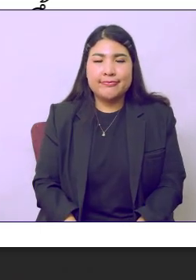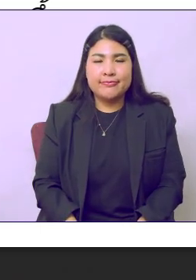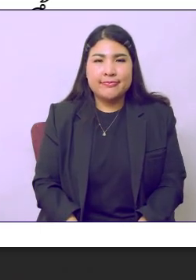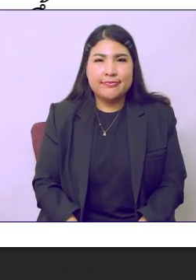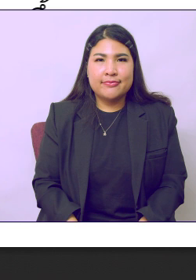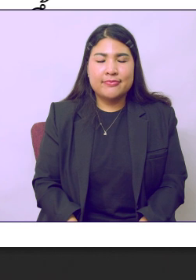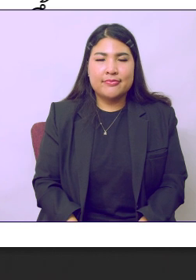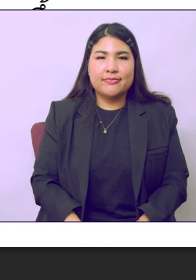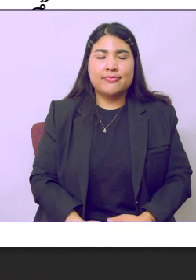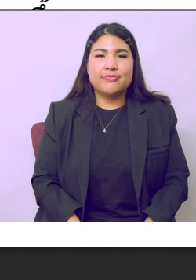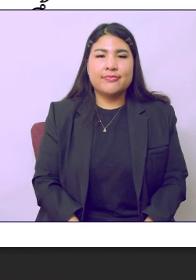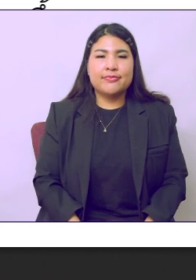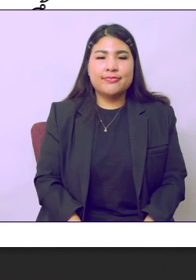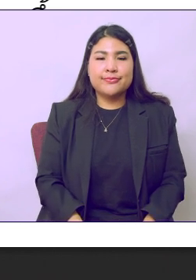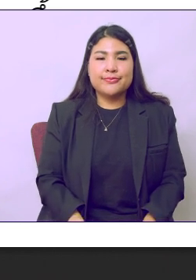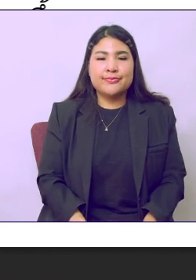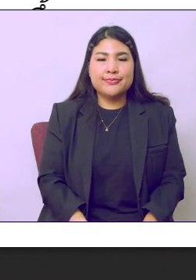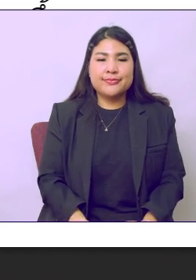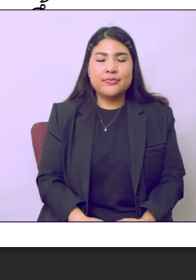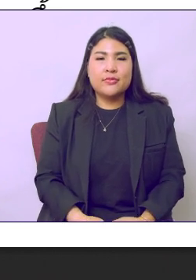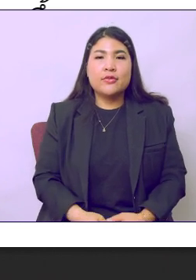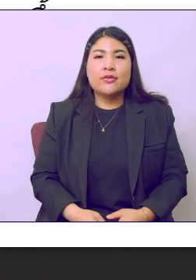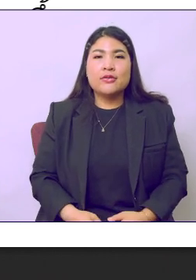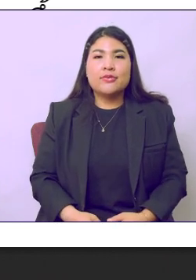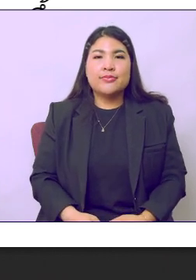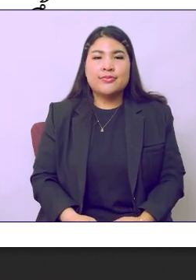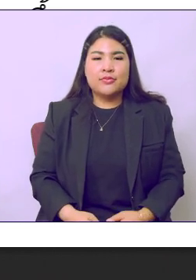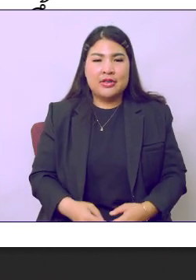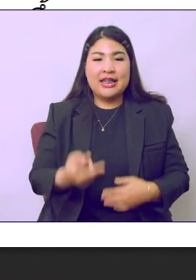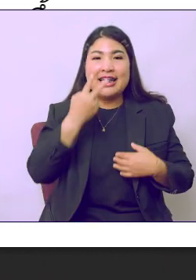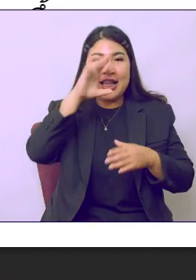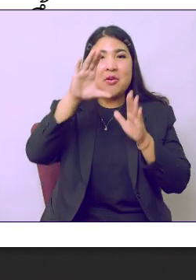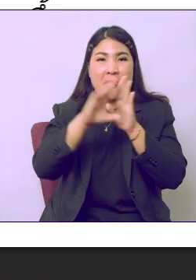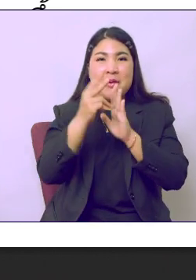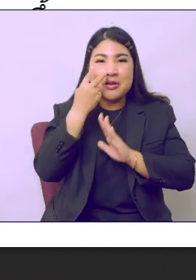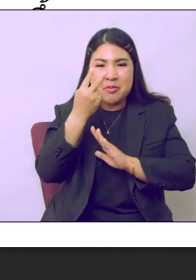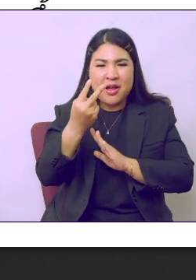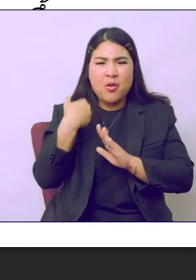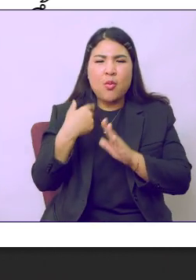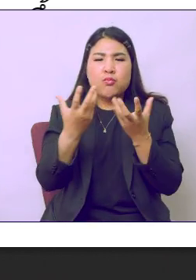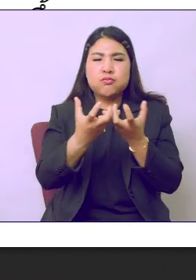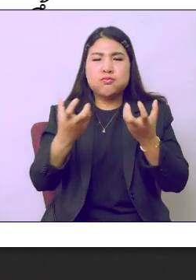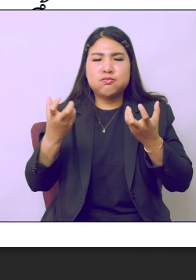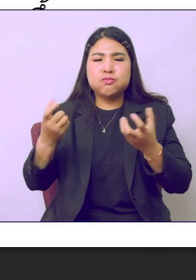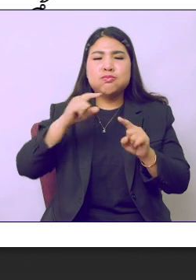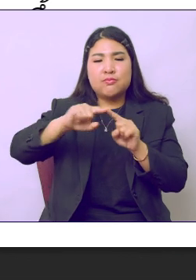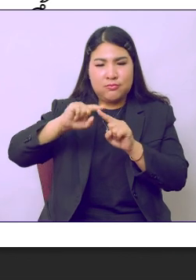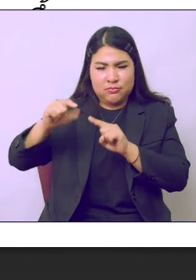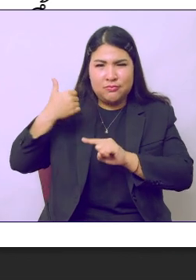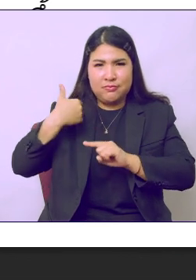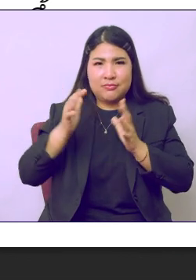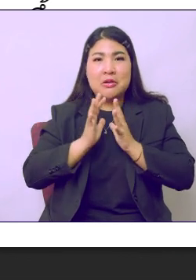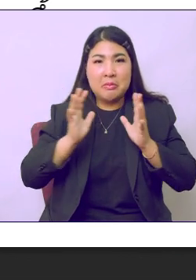กว่านะครับในภาพเห็นมยนะครับก็ต้องใช้อุปกรณ์เยอะนิดนึงนะครับกับน้องๆกลุ่มกลุ่มเด็กพิเศษเนี่ยนะครับ